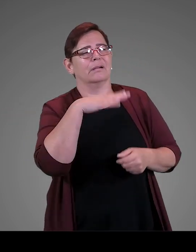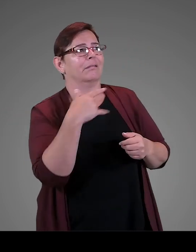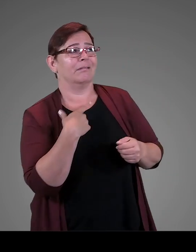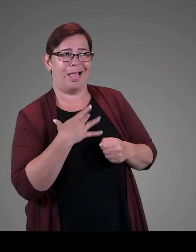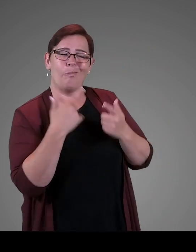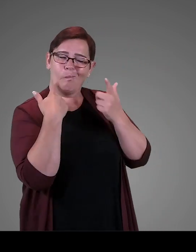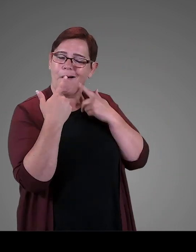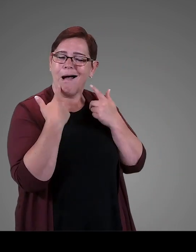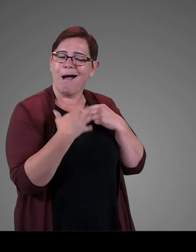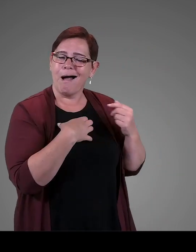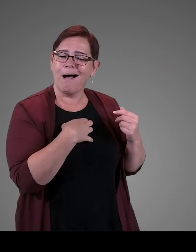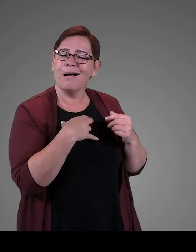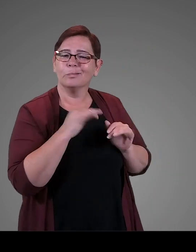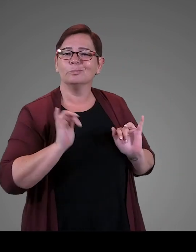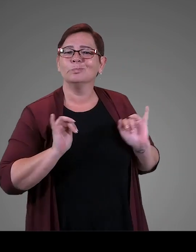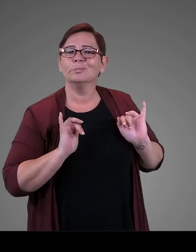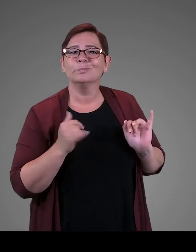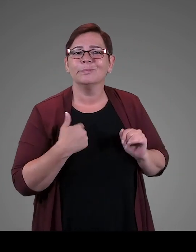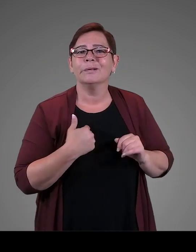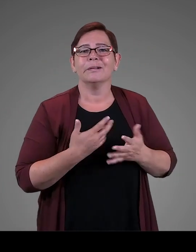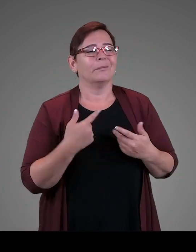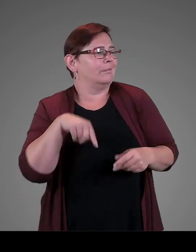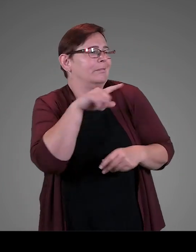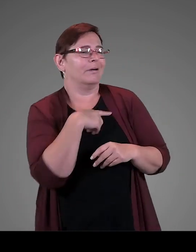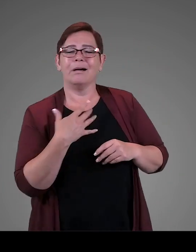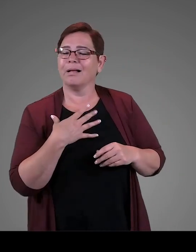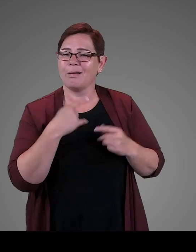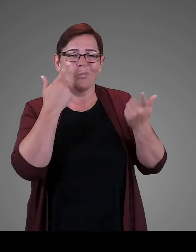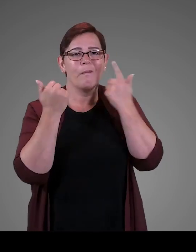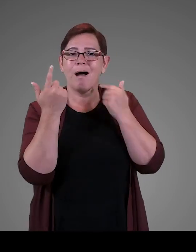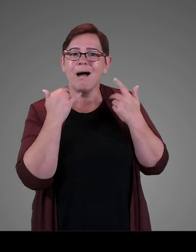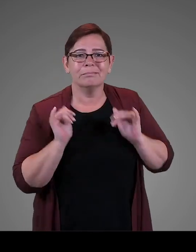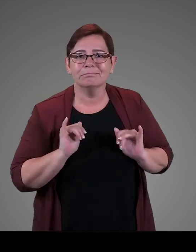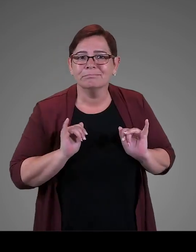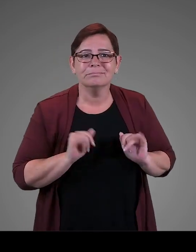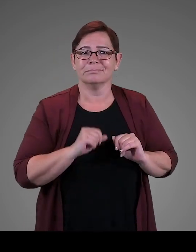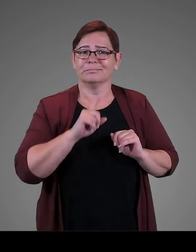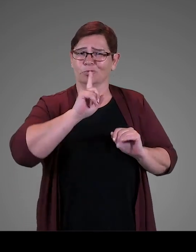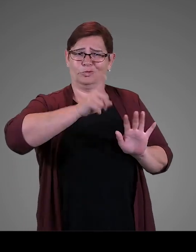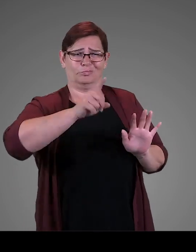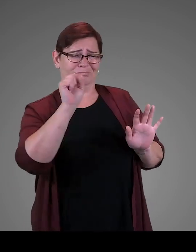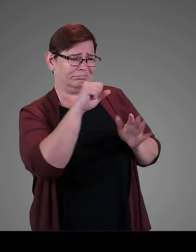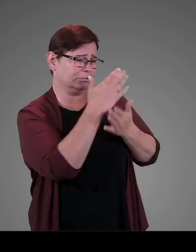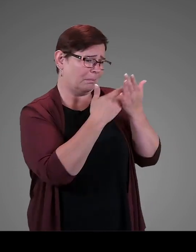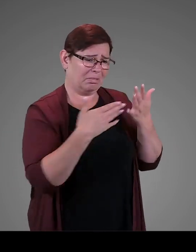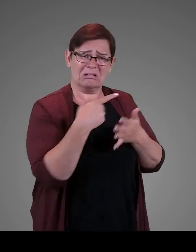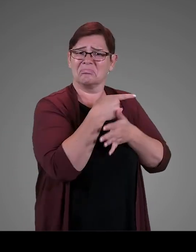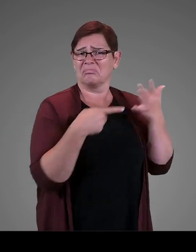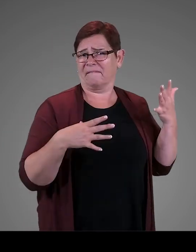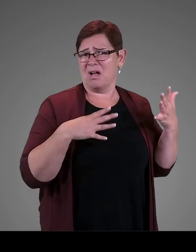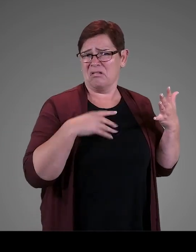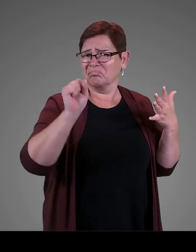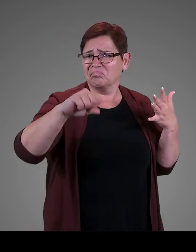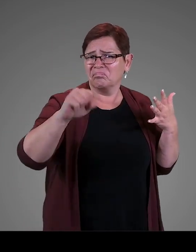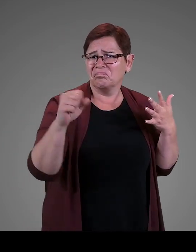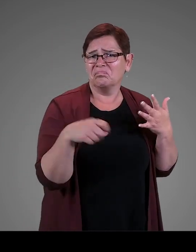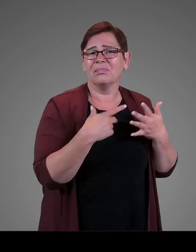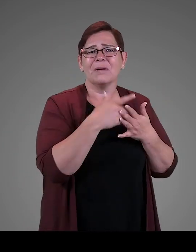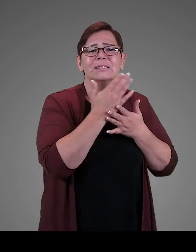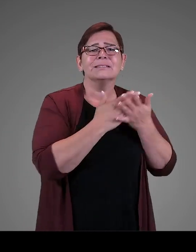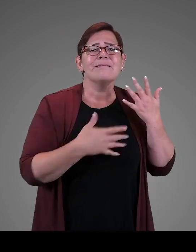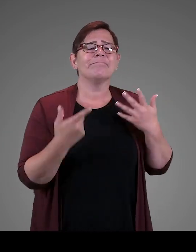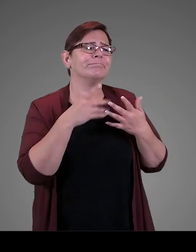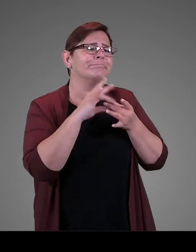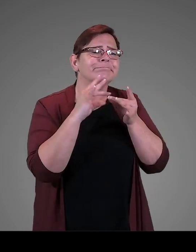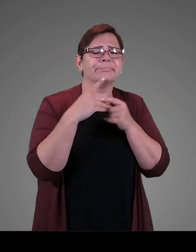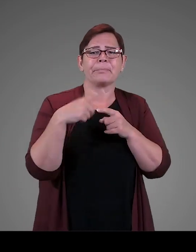Ben oui, moi aussi, j'aime beaucoup chialer. Mais il y a plein de choses aussi qui... Oui, c'est ça, on aime tous beaucoup chialer, mais c'est vrai